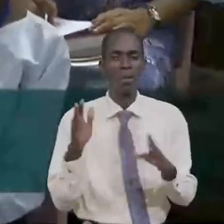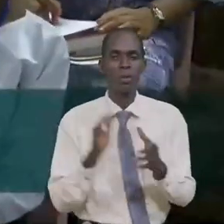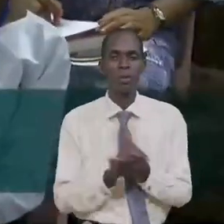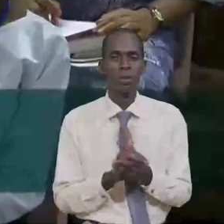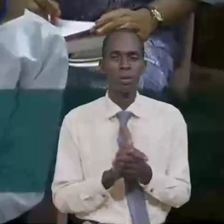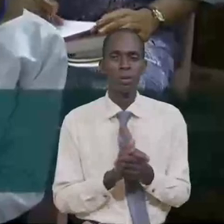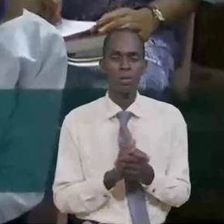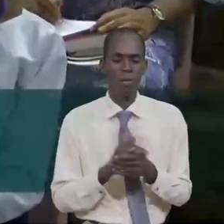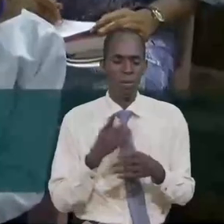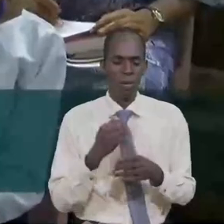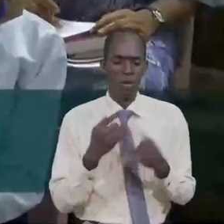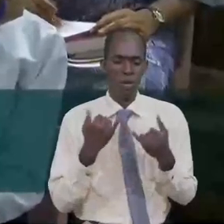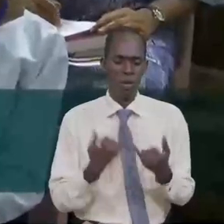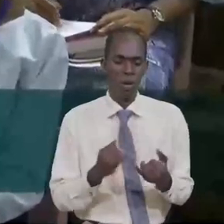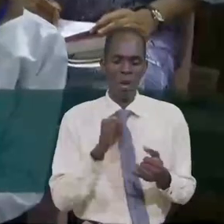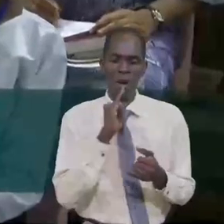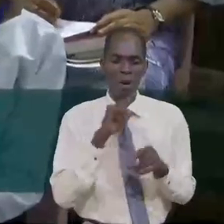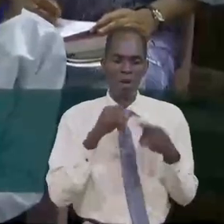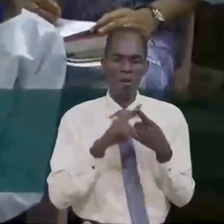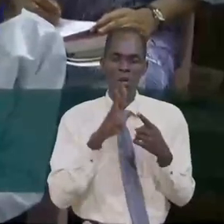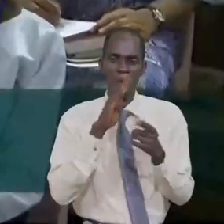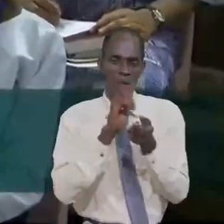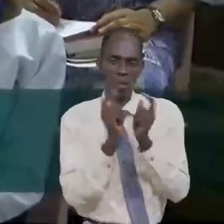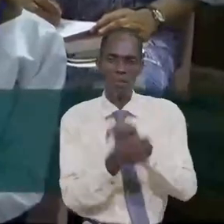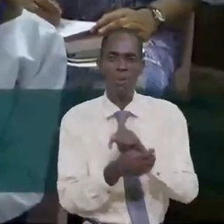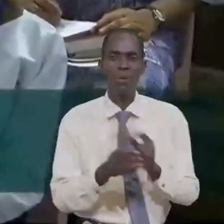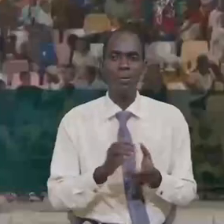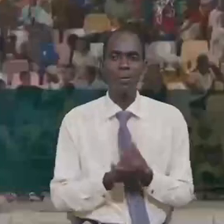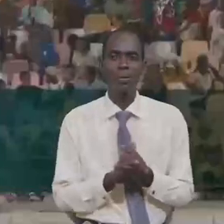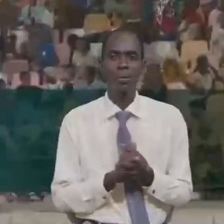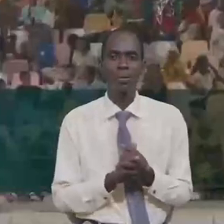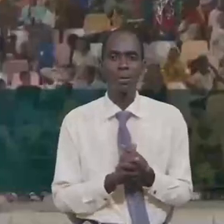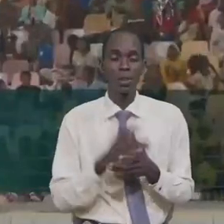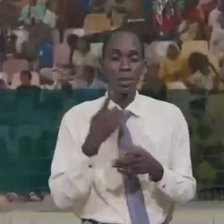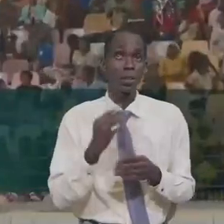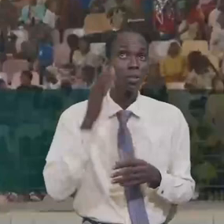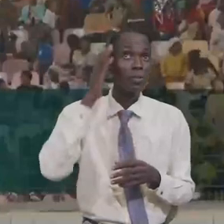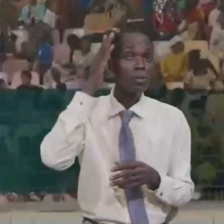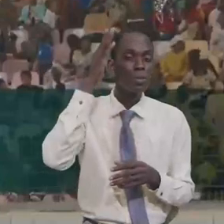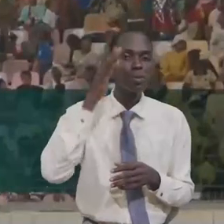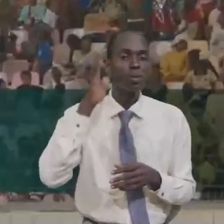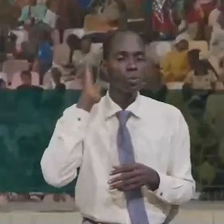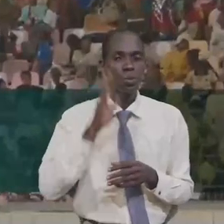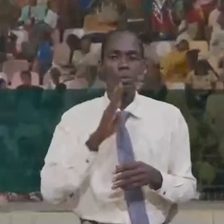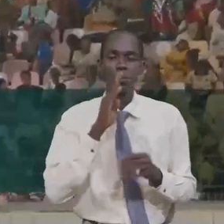le présent sera transformé la Vénus sera triomphant